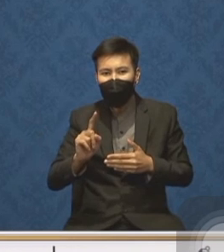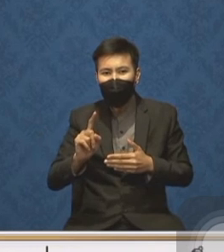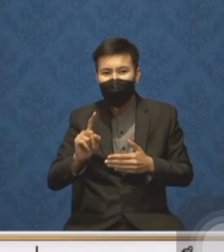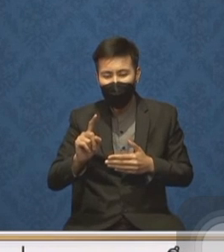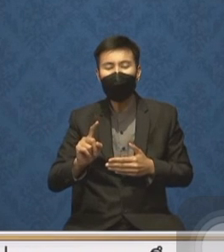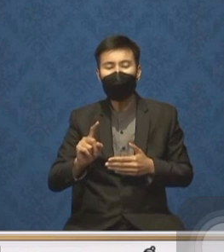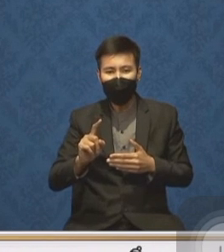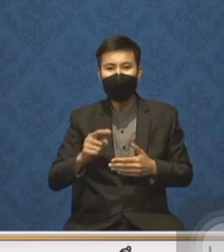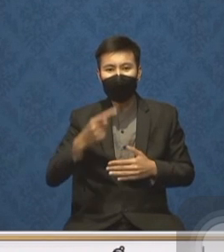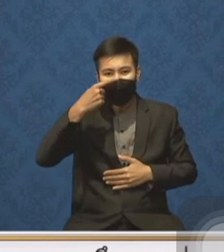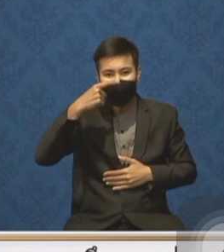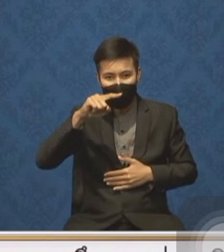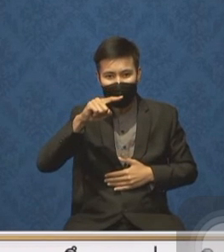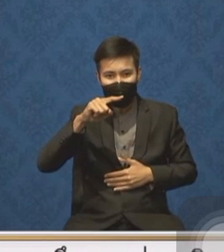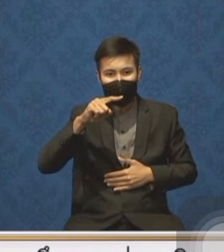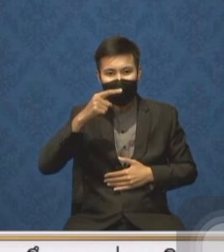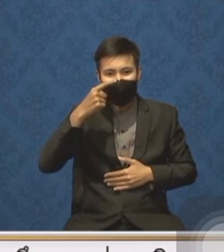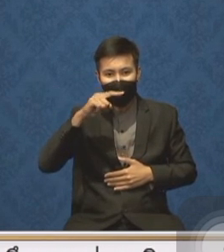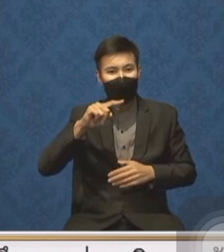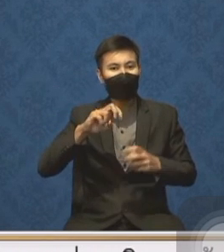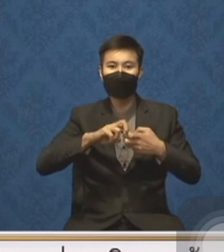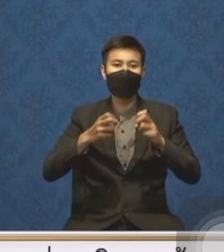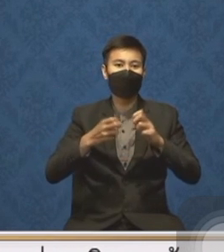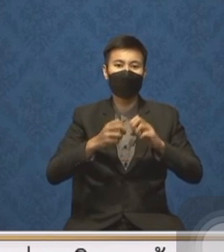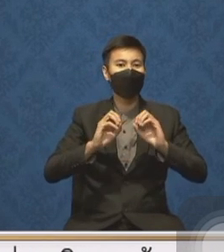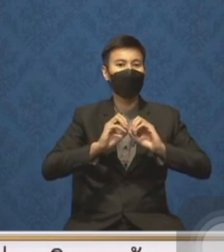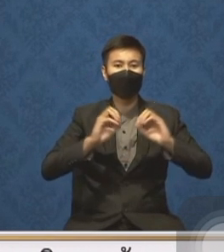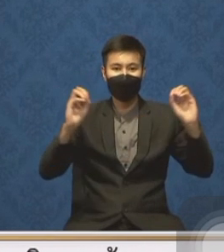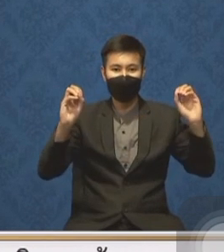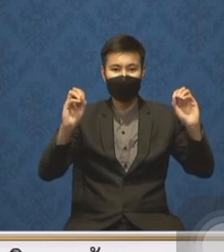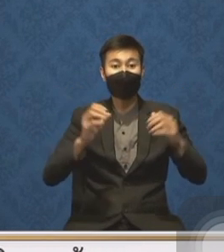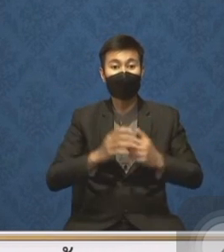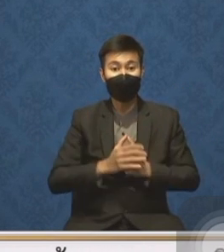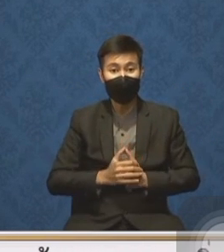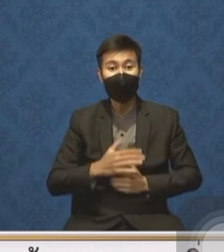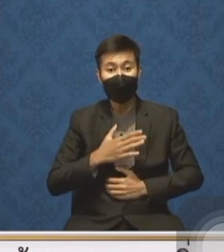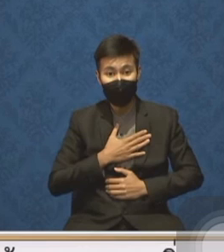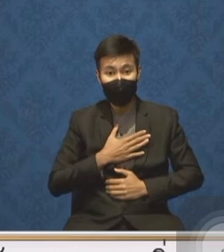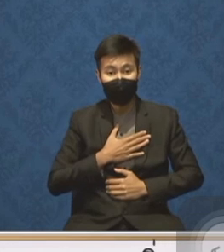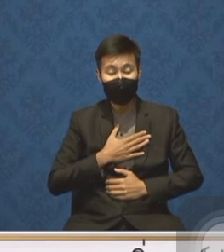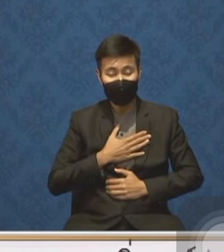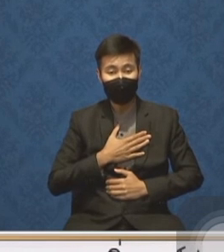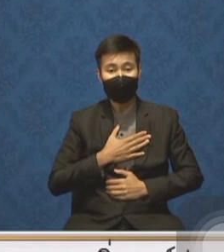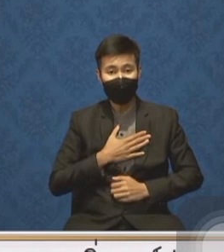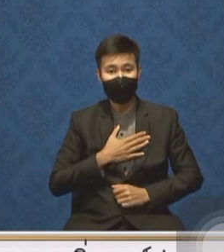ได้พ้นวิกฤตไปได้ผมขอเปลี่ยน